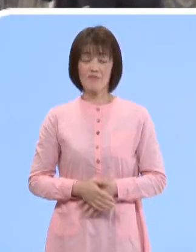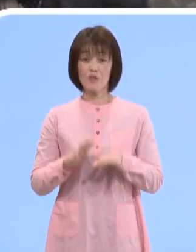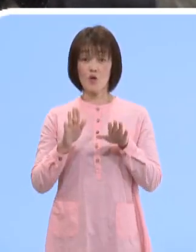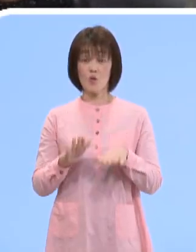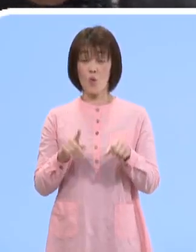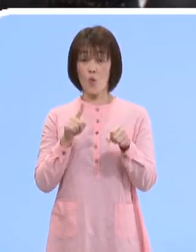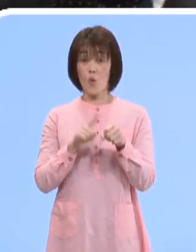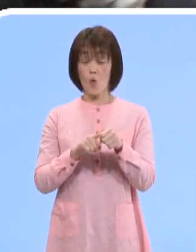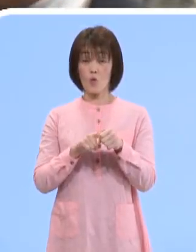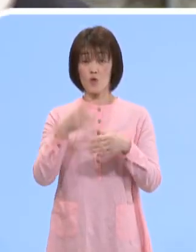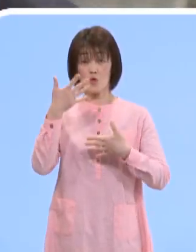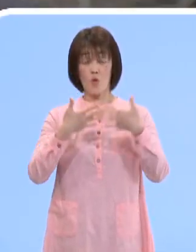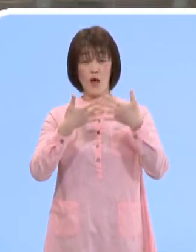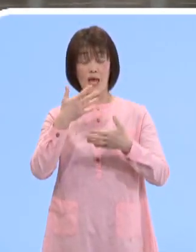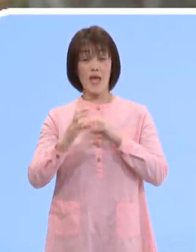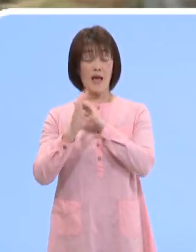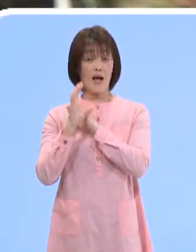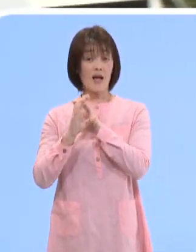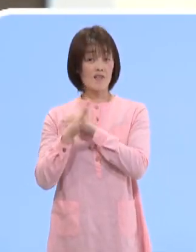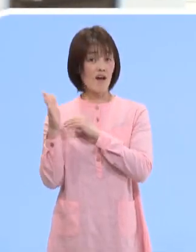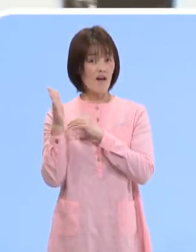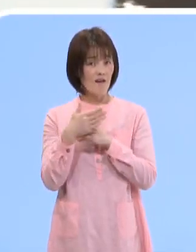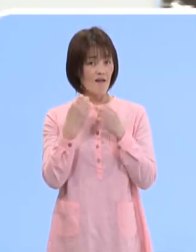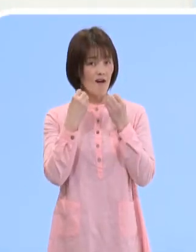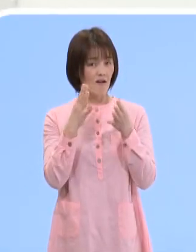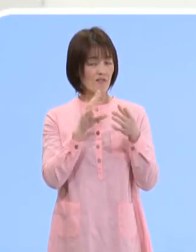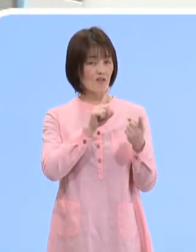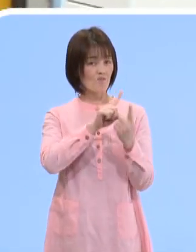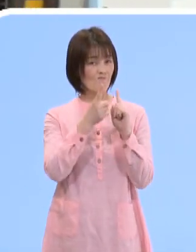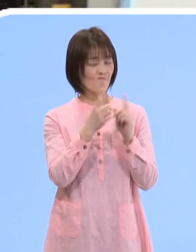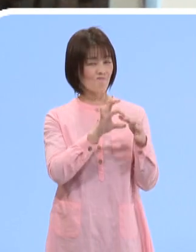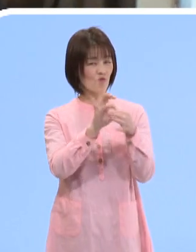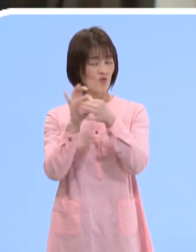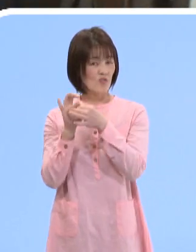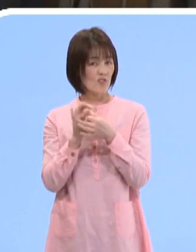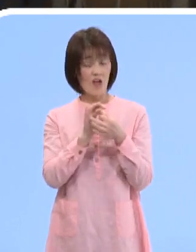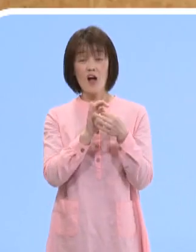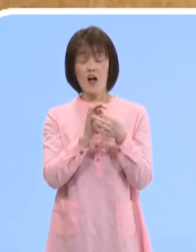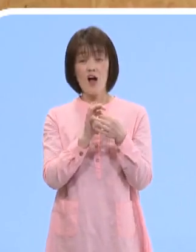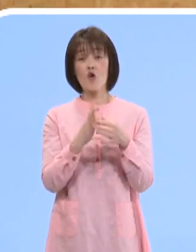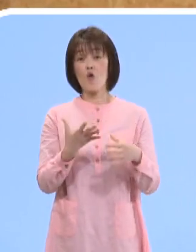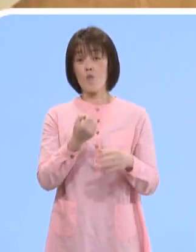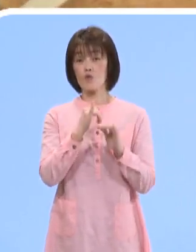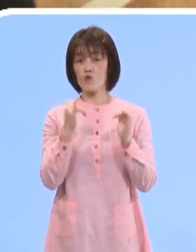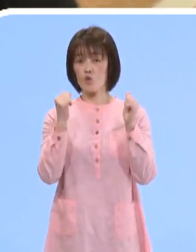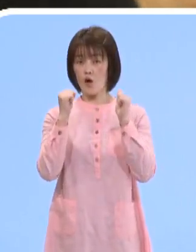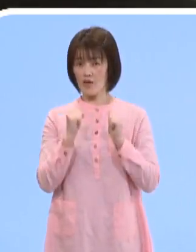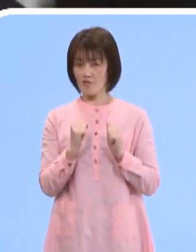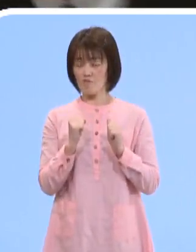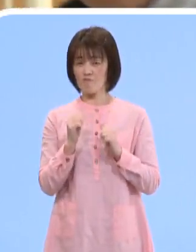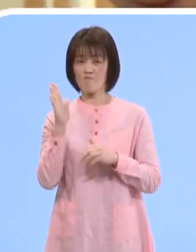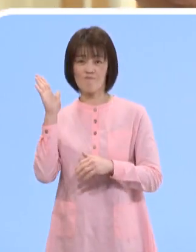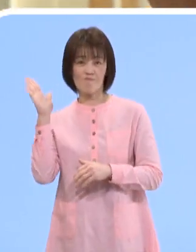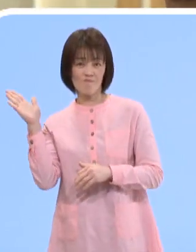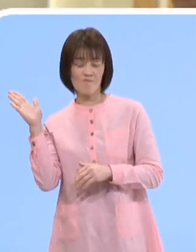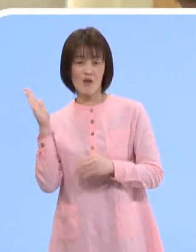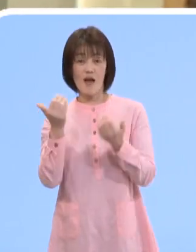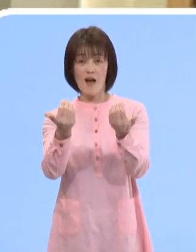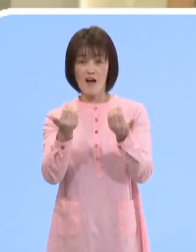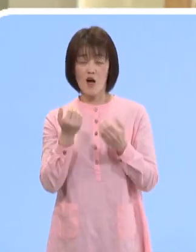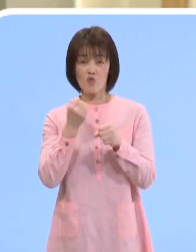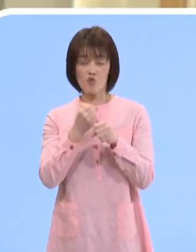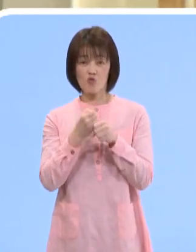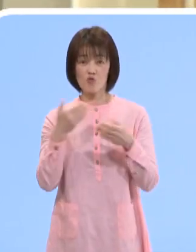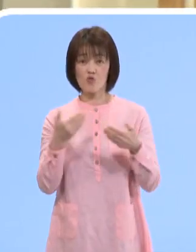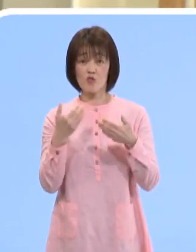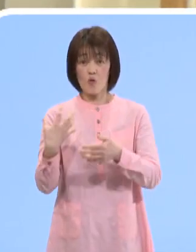さらに今年の映画祭から大杉さんと新たなつながりができた人も。それがこちらの